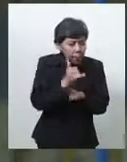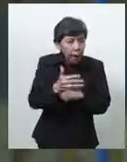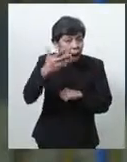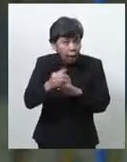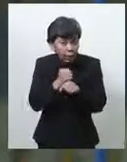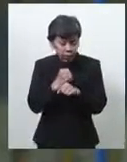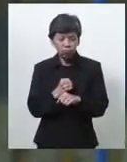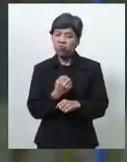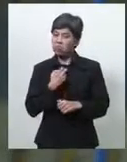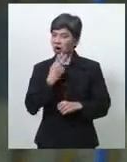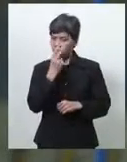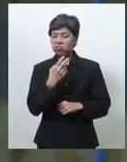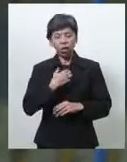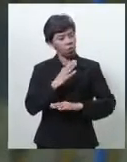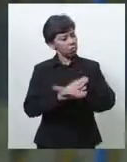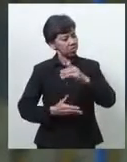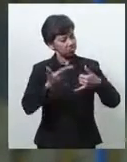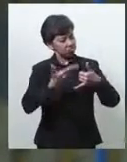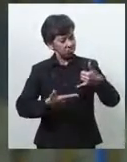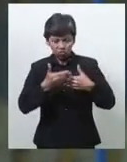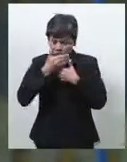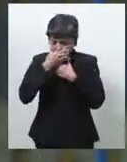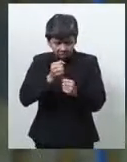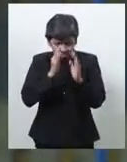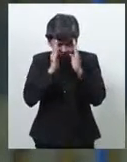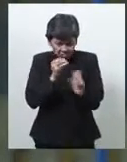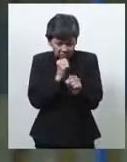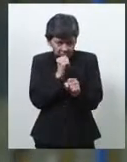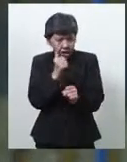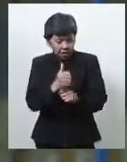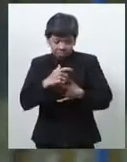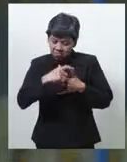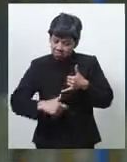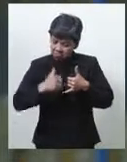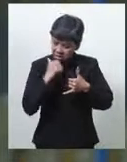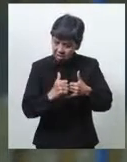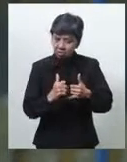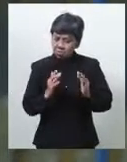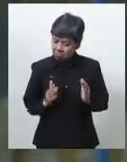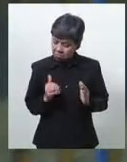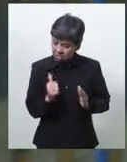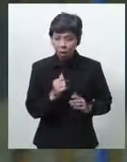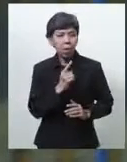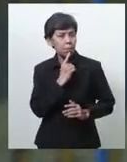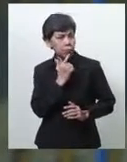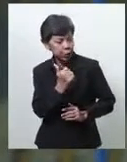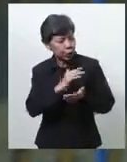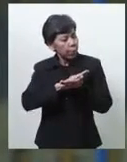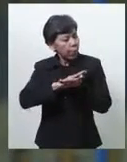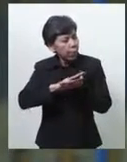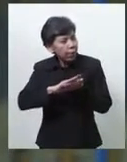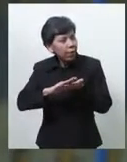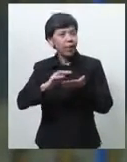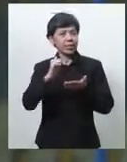เห็นคนพิการที่มีความจิตใจที่มุ่งมั่นมีบุคลิกที่ดีมีพูดจาสัมมาคารวะที่ดีทุกอย่าง